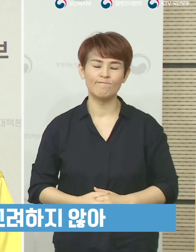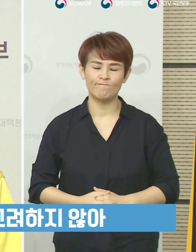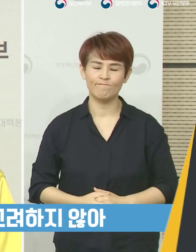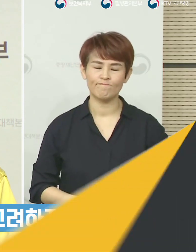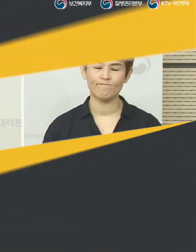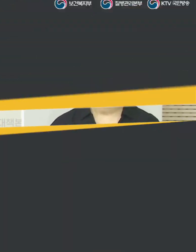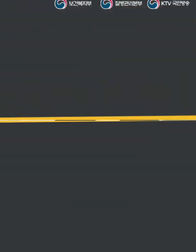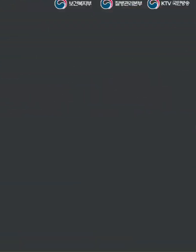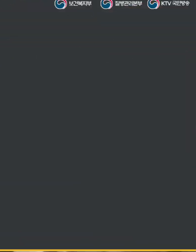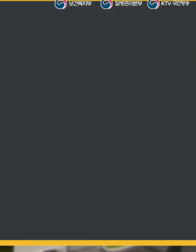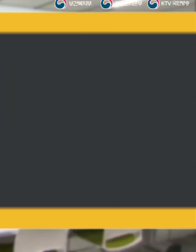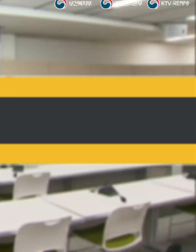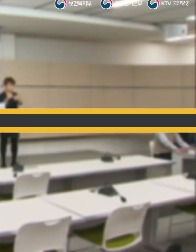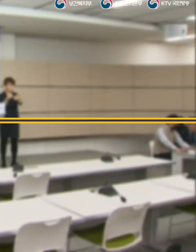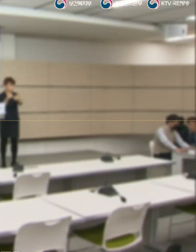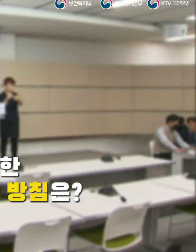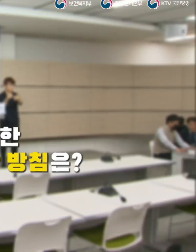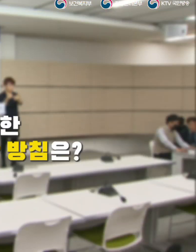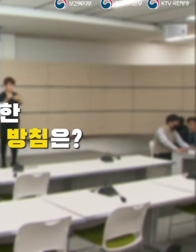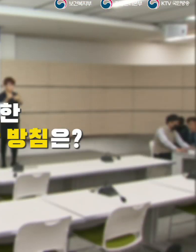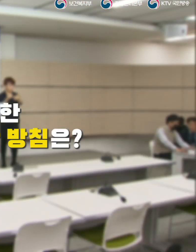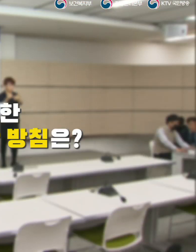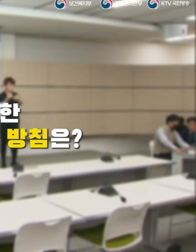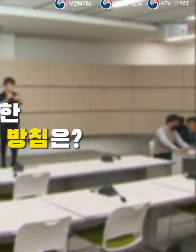분명히 좀 말씀드립니다.